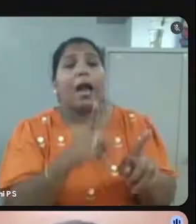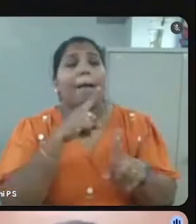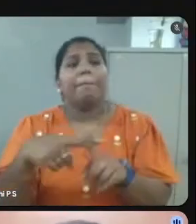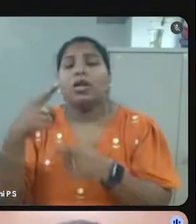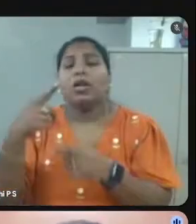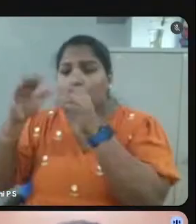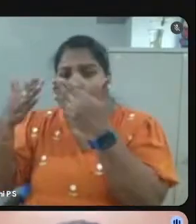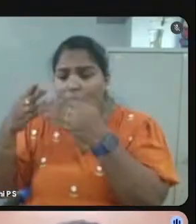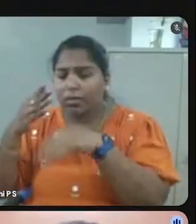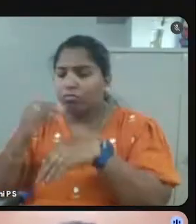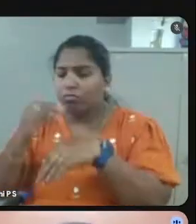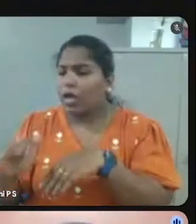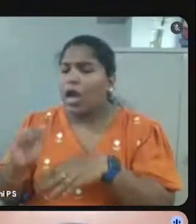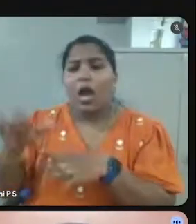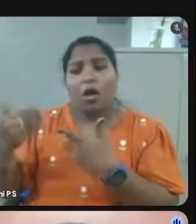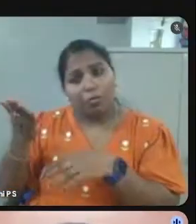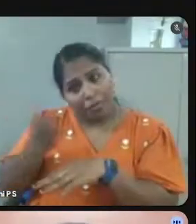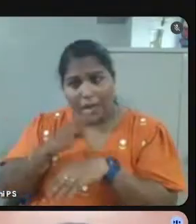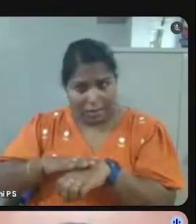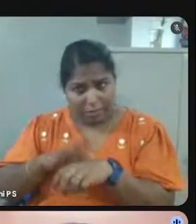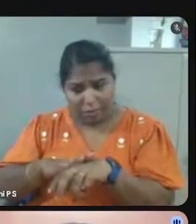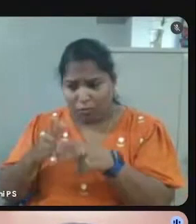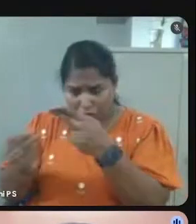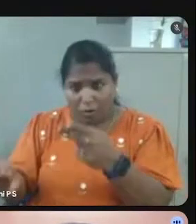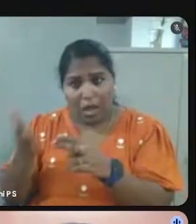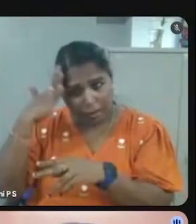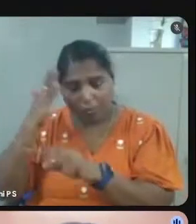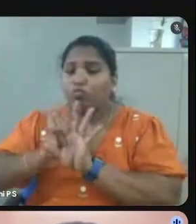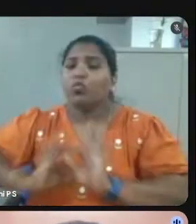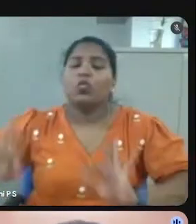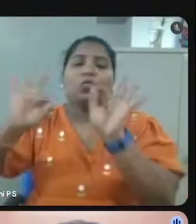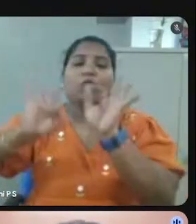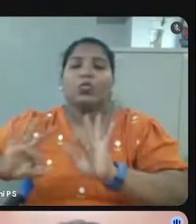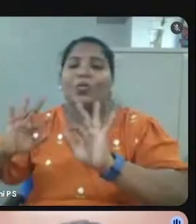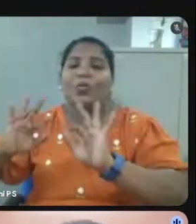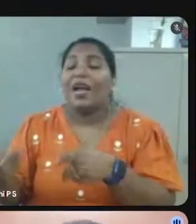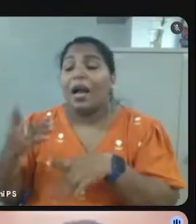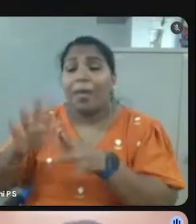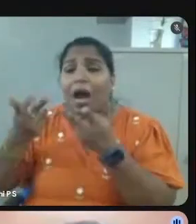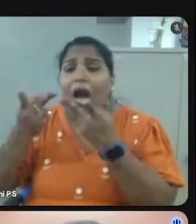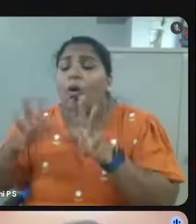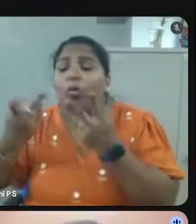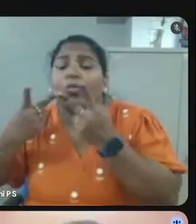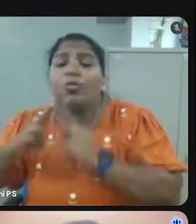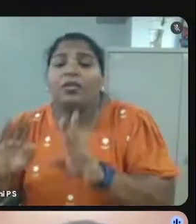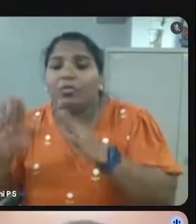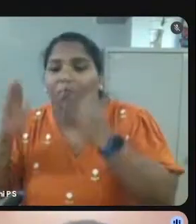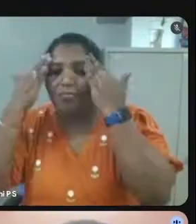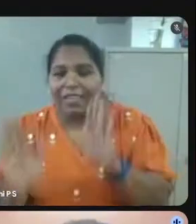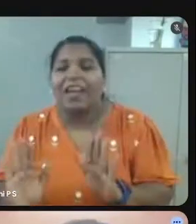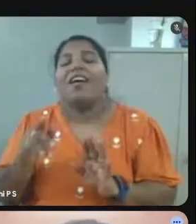ചിലപ്പോൾ ആദ്യമായിട്ടായിരിക്കും അത് ഒരു എക്സ്പോഷർ കിട്ടുന്നത്. അപ്പൊ അതിനോട് എങ്ങനെയാണ് ചിലപ്പോൾ പ്രതികരിക്കേണ്ടതെന്ന് ആ കുഞ്ഞിനെ അറിയാത്തത് കൊണ്ടായിരിക്കാം ചിലപ്പോൾ